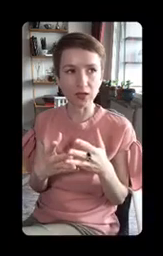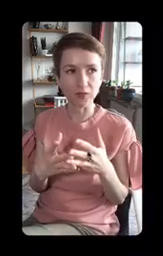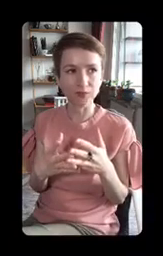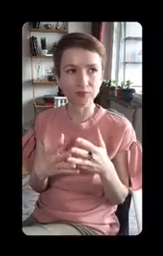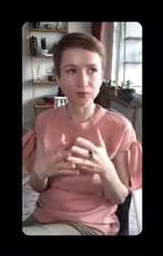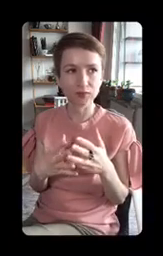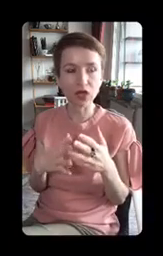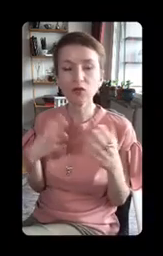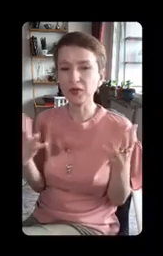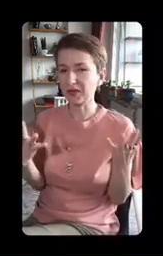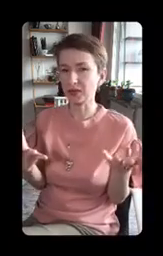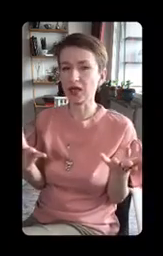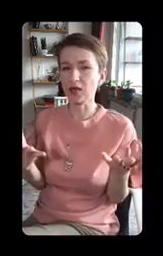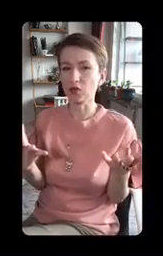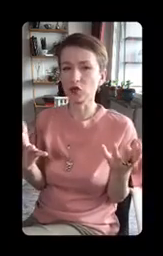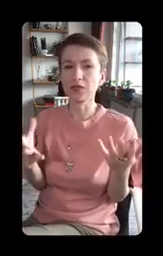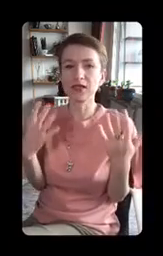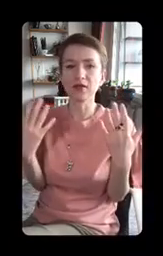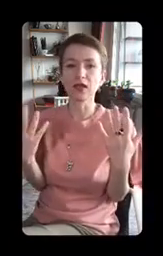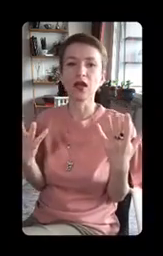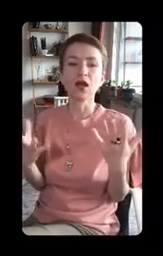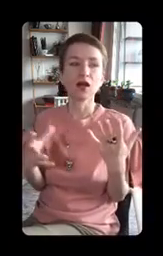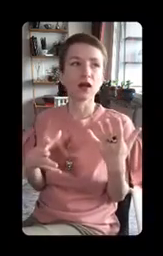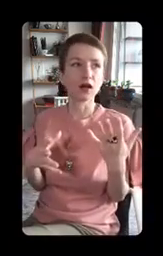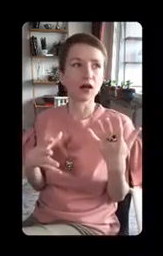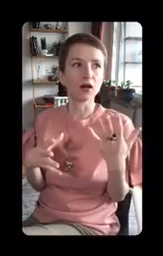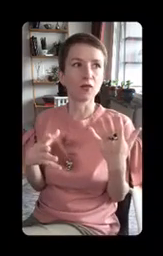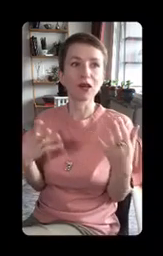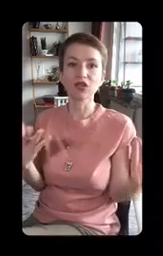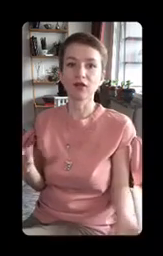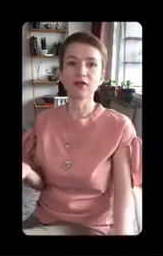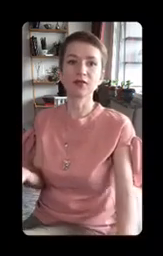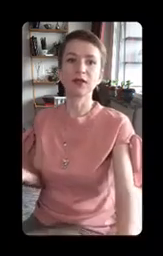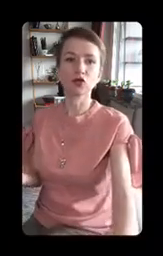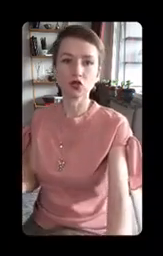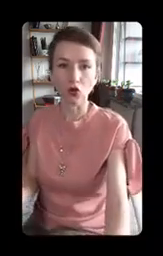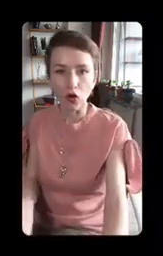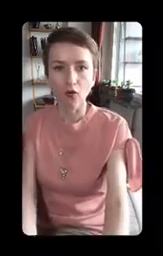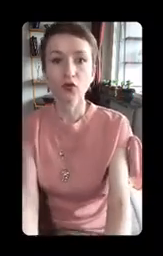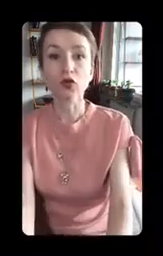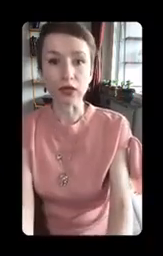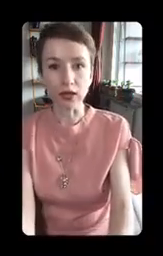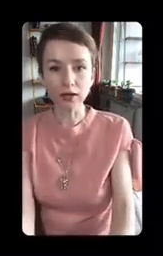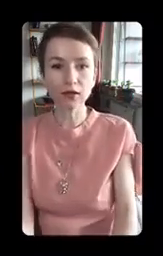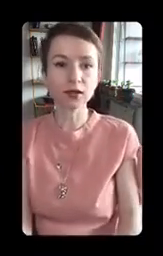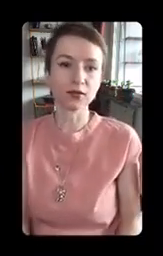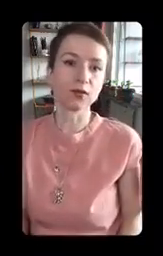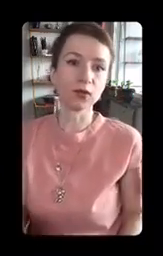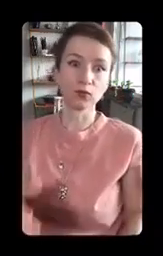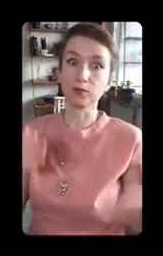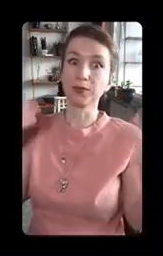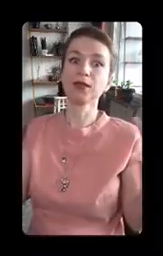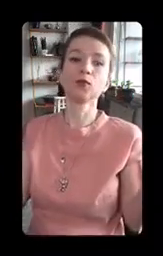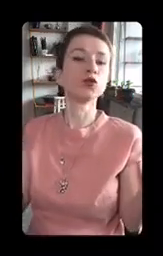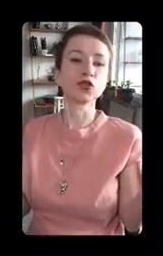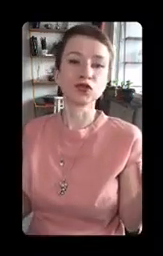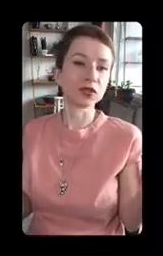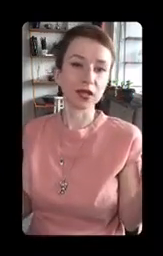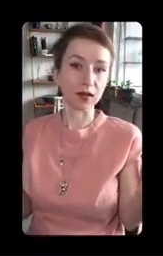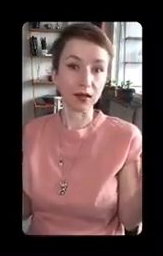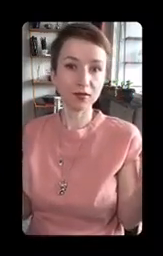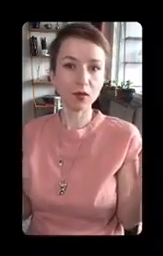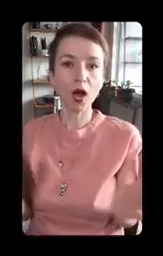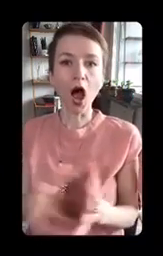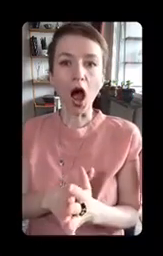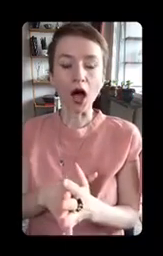стало огромным испытанием. То есть представьте, мальчика воспитывают, что все, ты главный, ты в семье был,